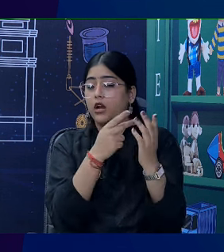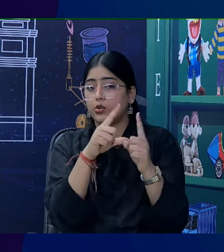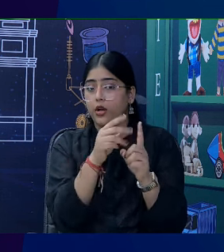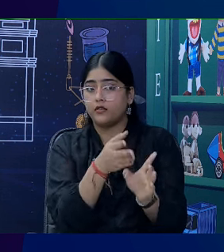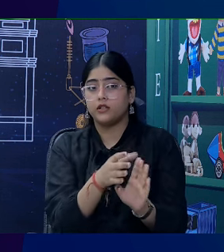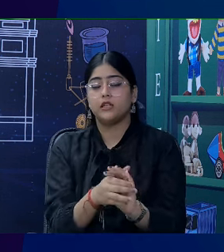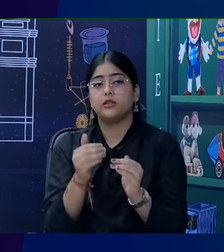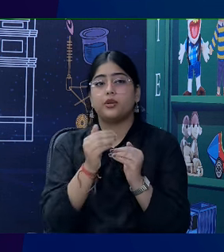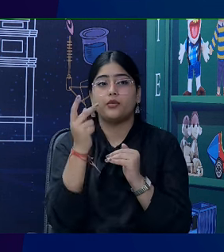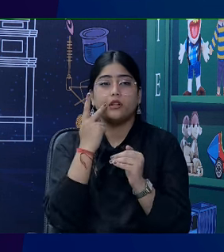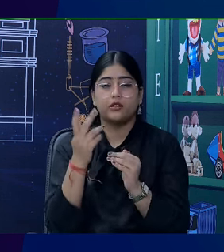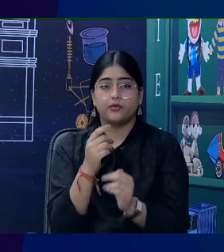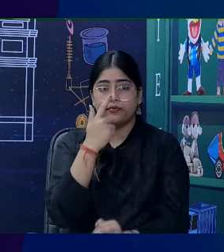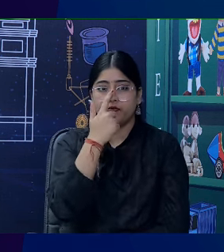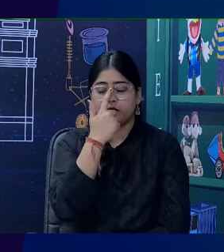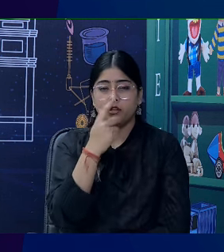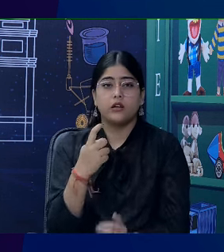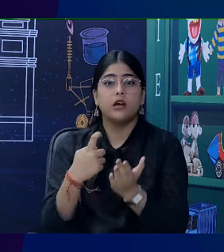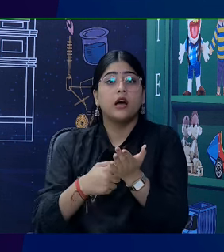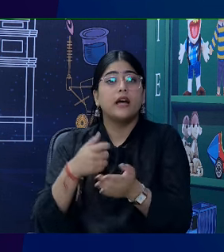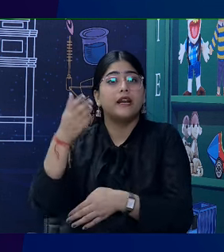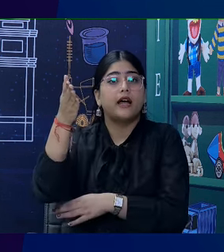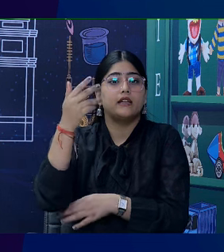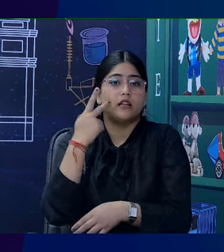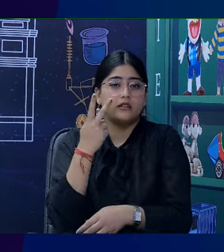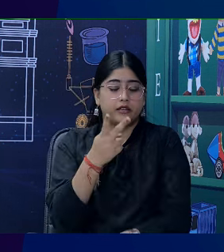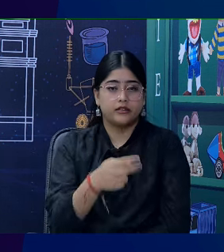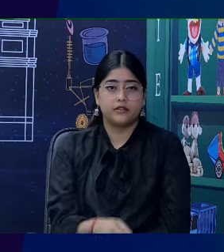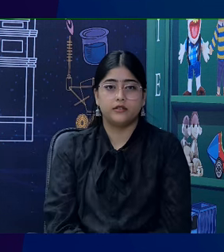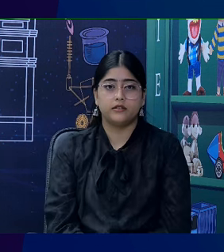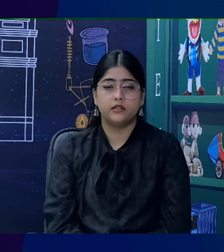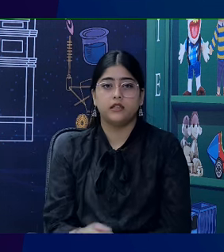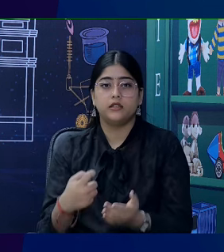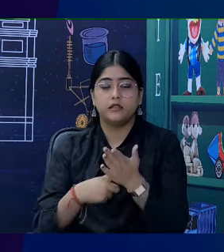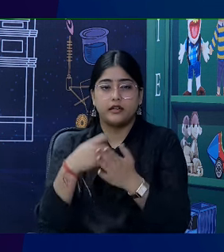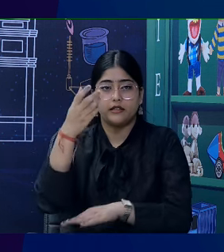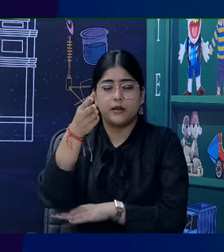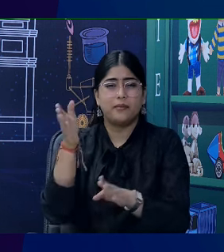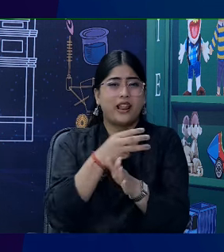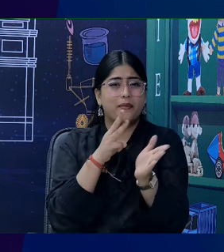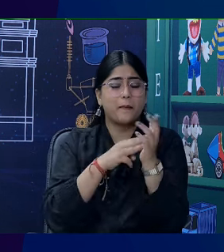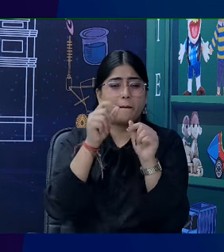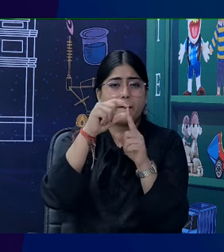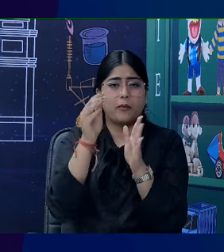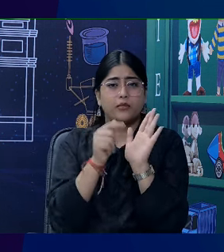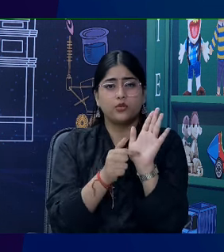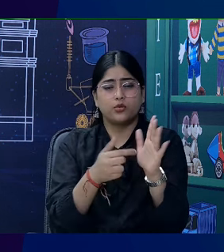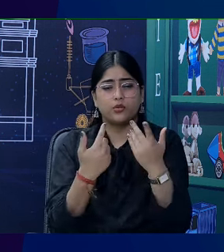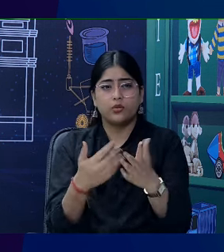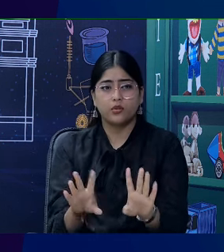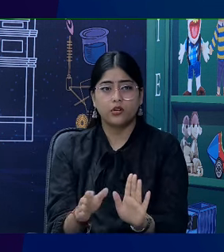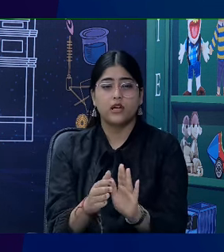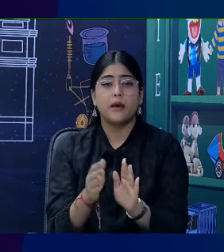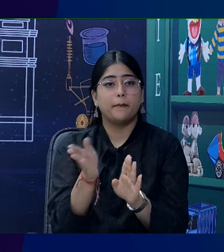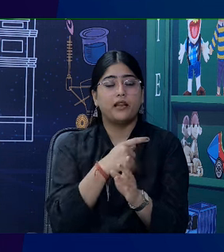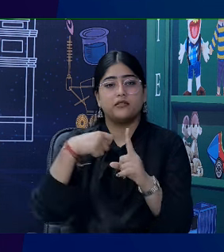आगे अब हम आते हैं सीधा राजस्थान की ओर जैसे मैंने मैप में आपको दिखाया था पहले जी है ना राजस्थान के बारे में तो केरल के